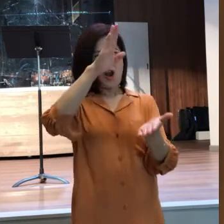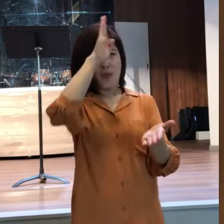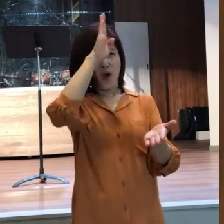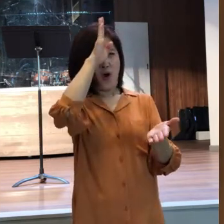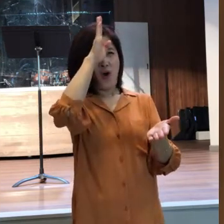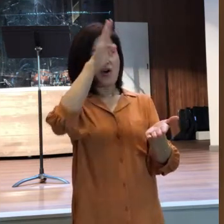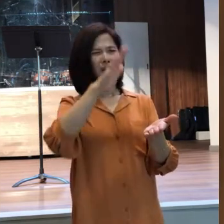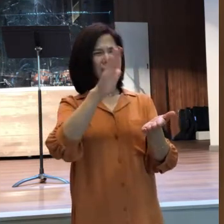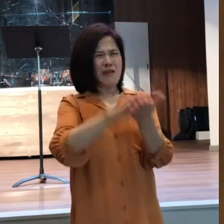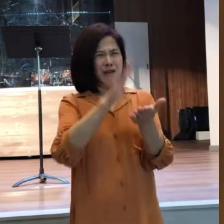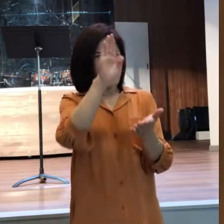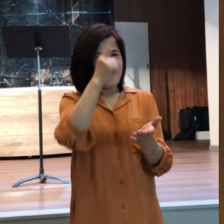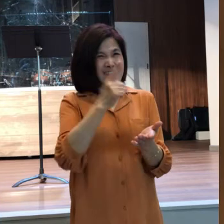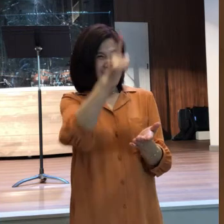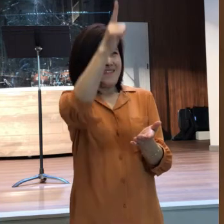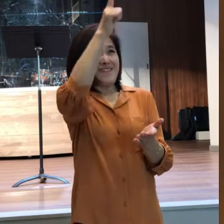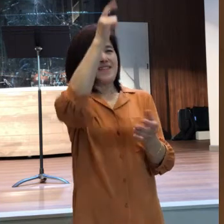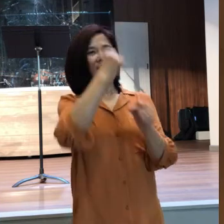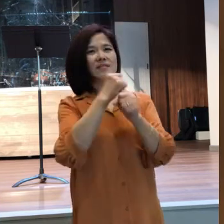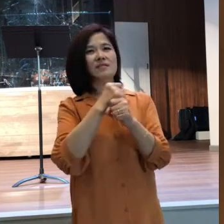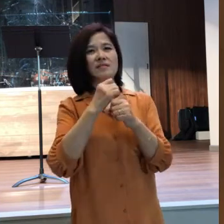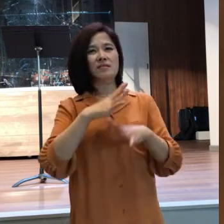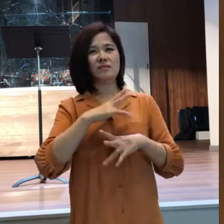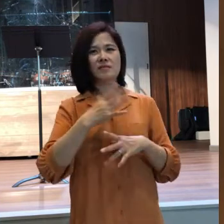알지만 열 올라가는 게 얼마나 무서워요. 근데